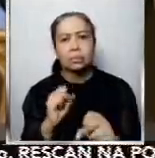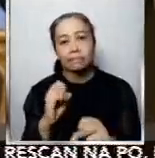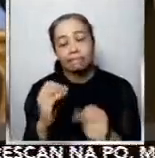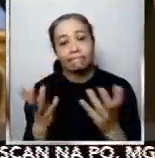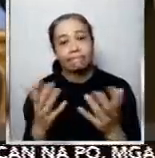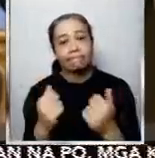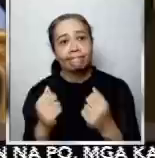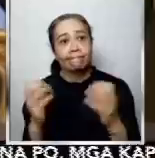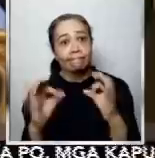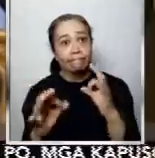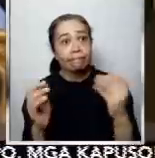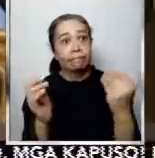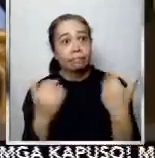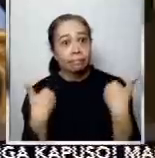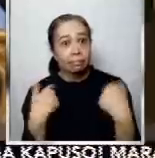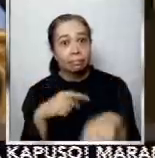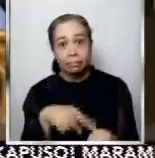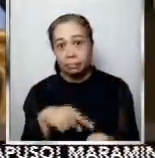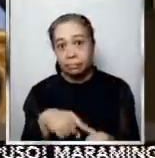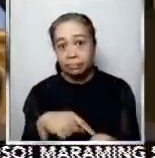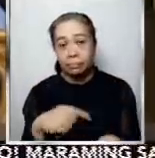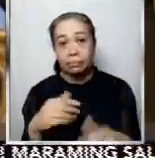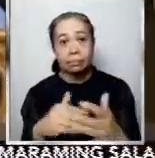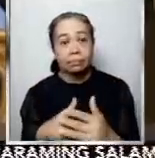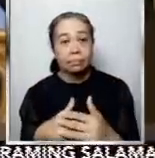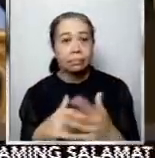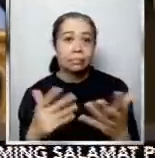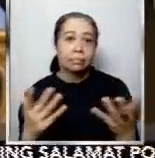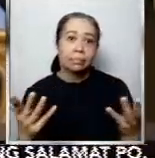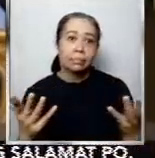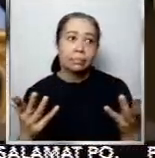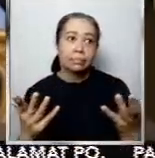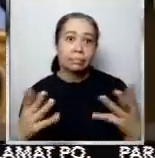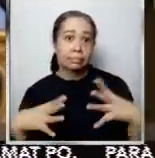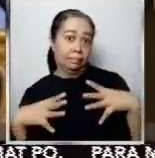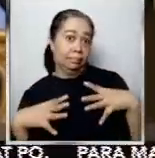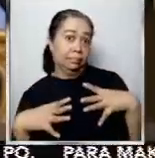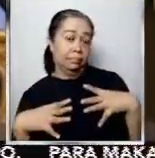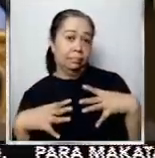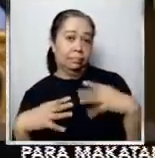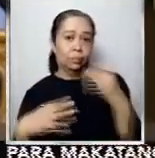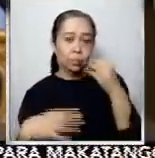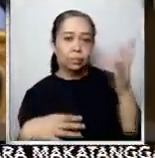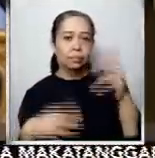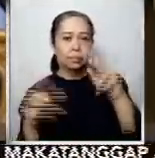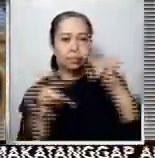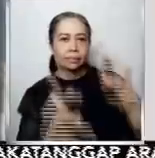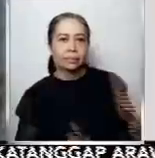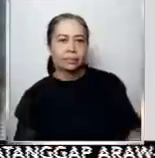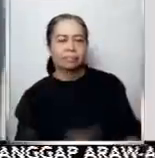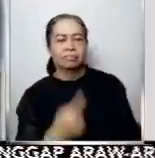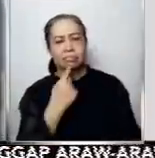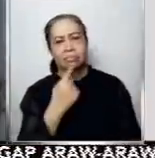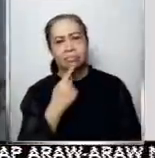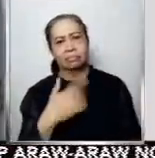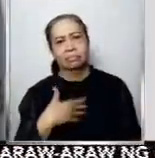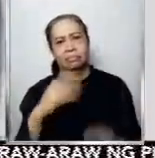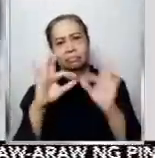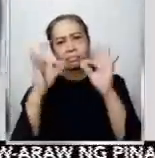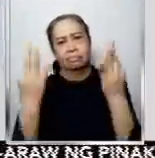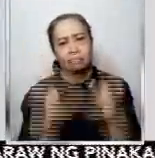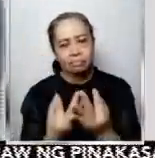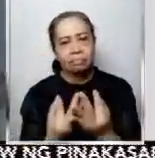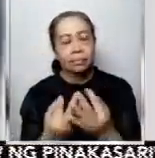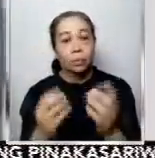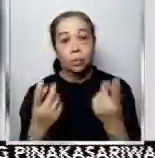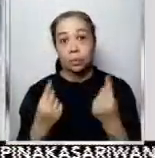ng oras na vacation, uwi ako sa Palawan dahil na-miss ko yung family ko. Ang pinakagusto kong gawin,